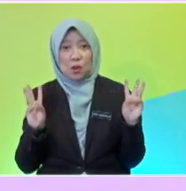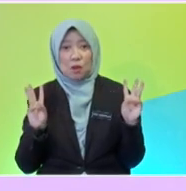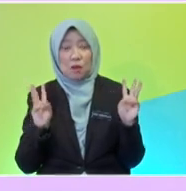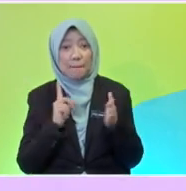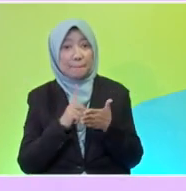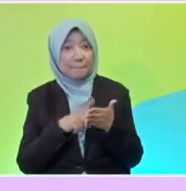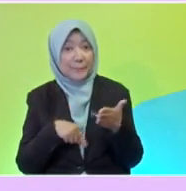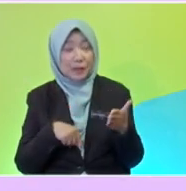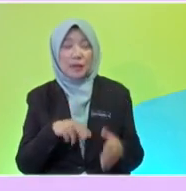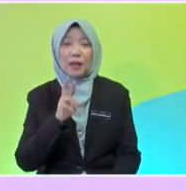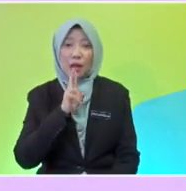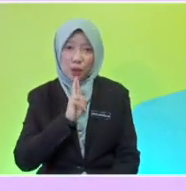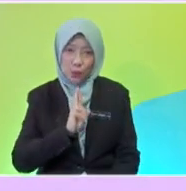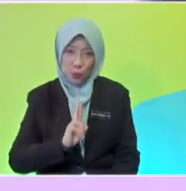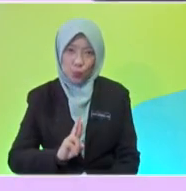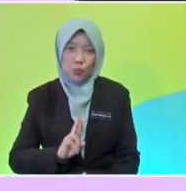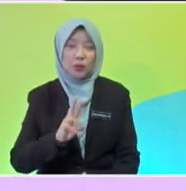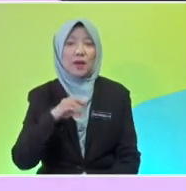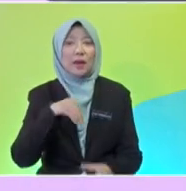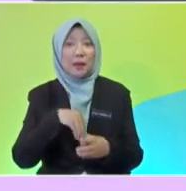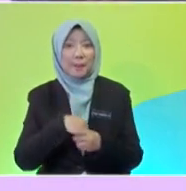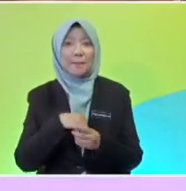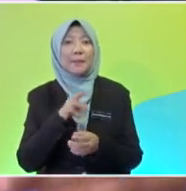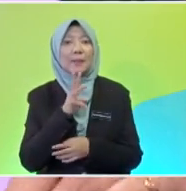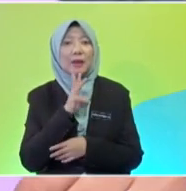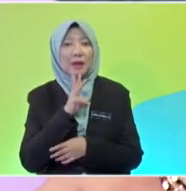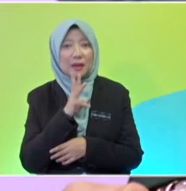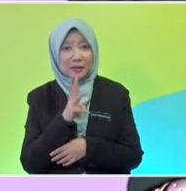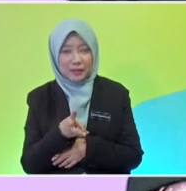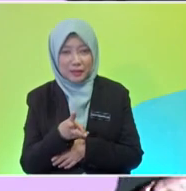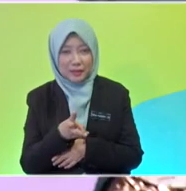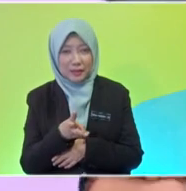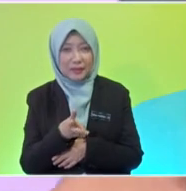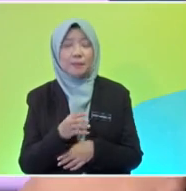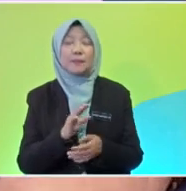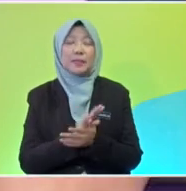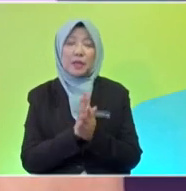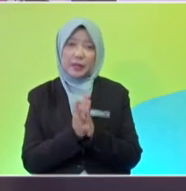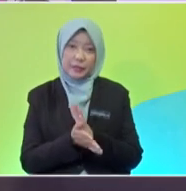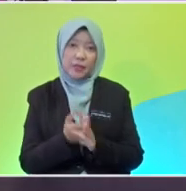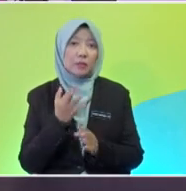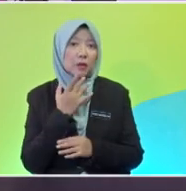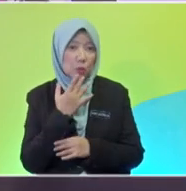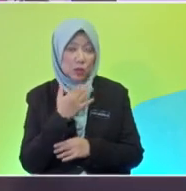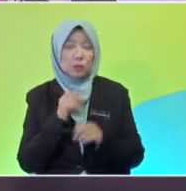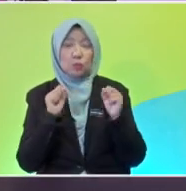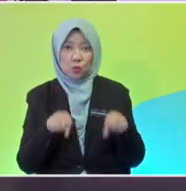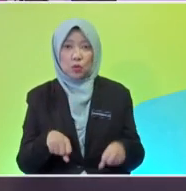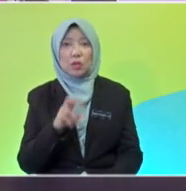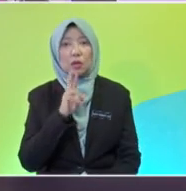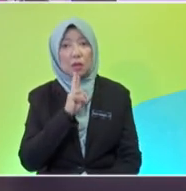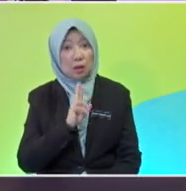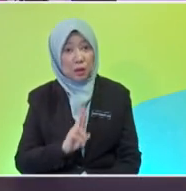larut di dalam air adalah merupakan bahan larut di dalam air